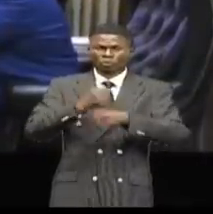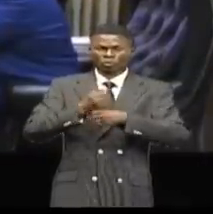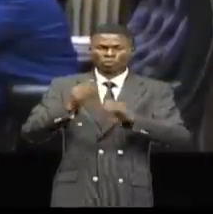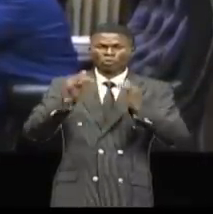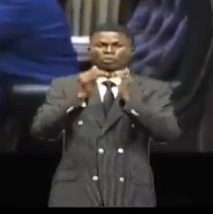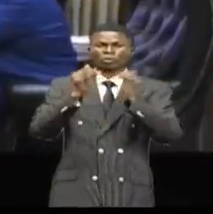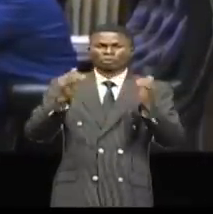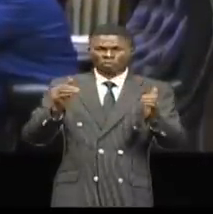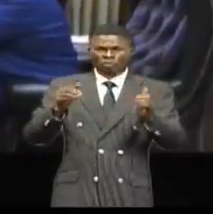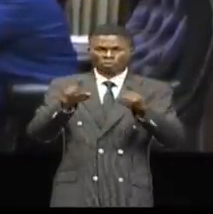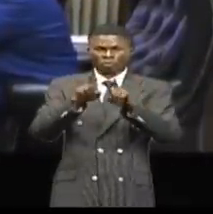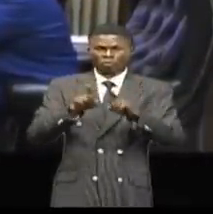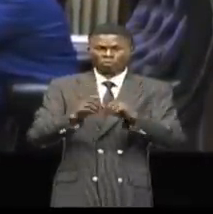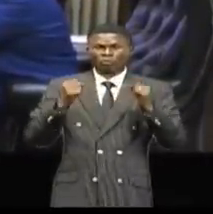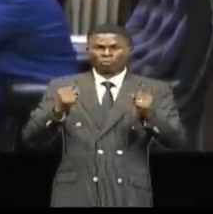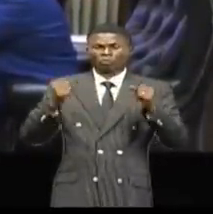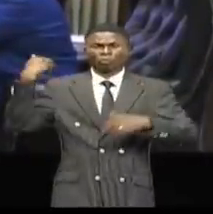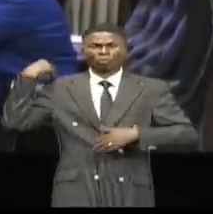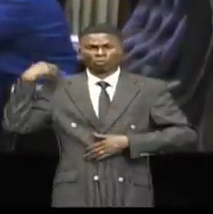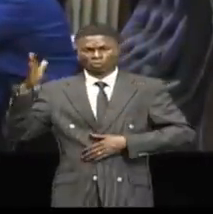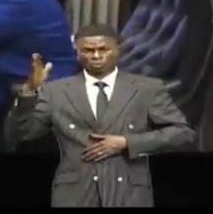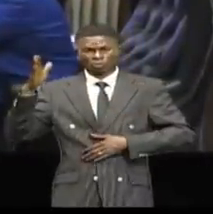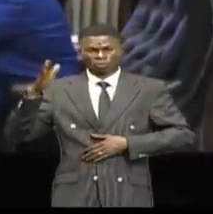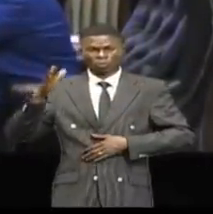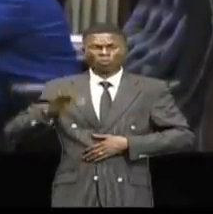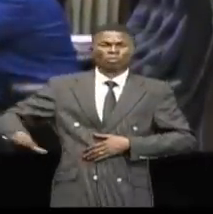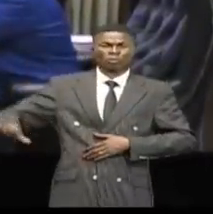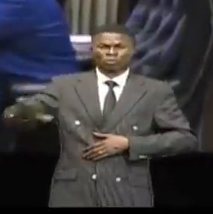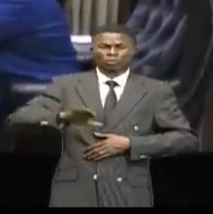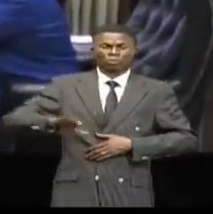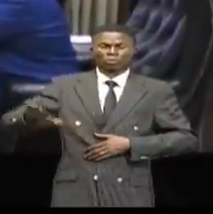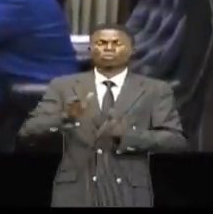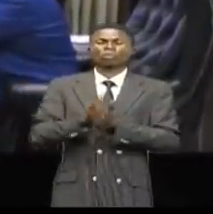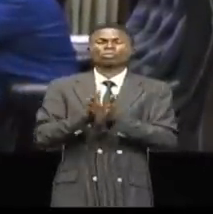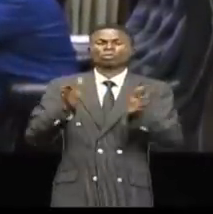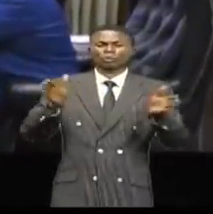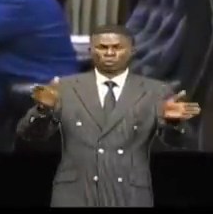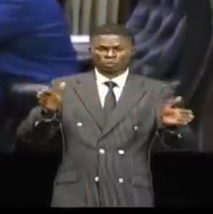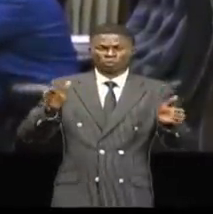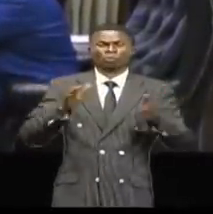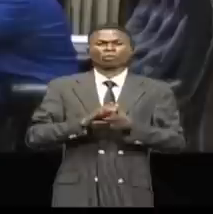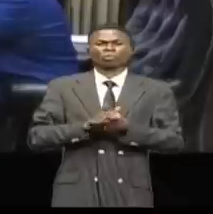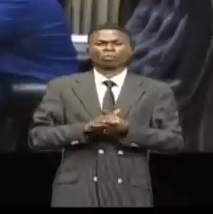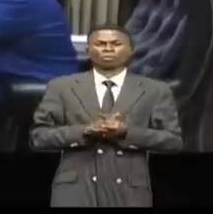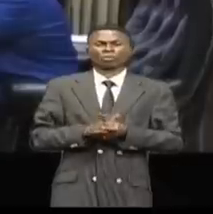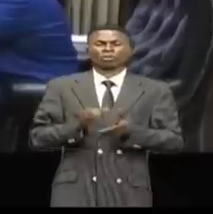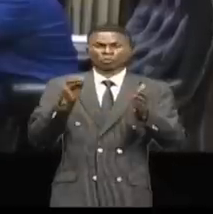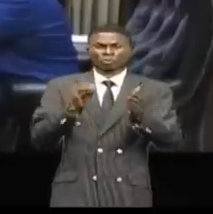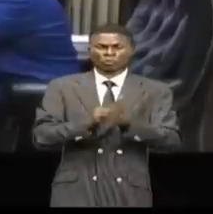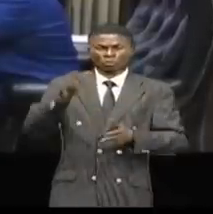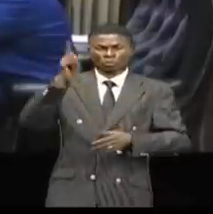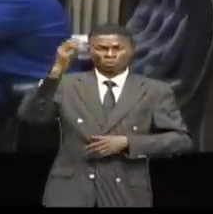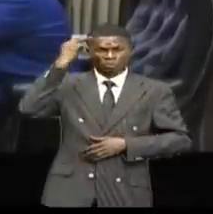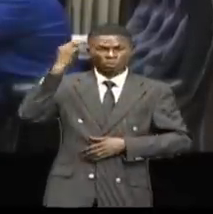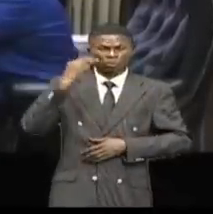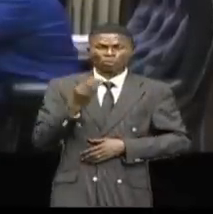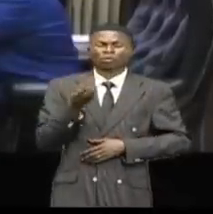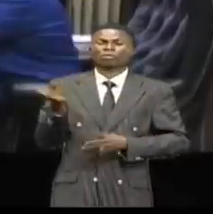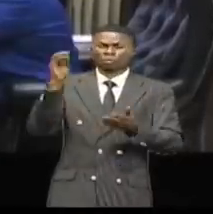paix et l'autorité de l'État sur l'ensemble du territoire national. Il a également